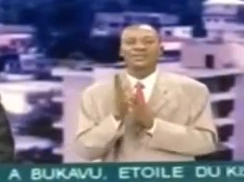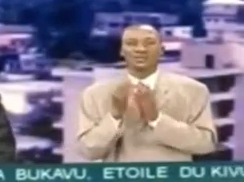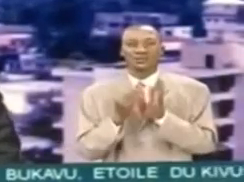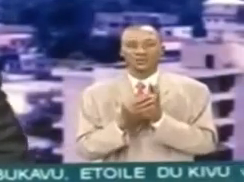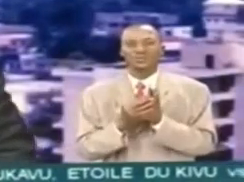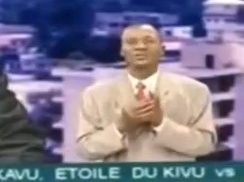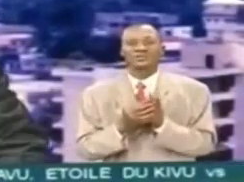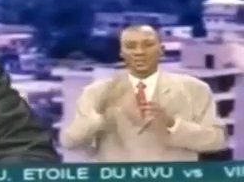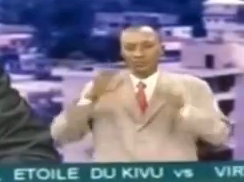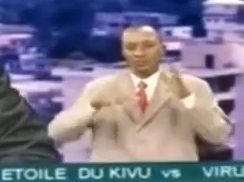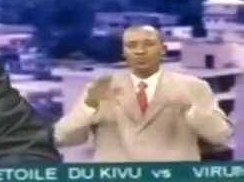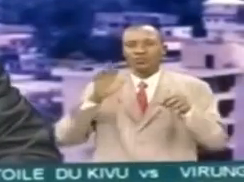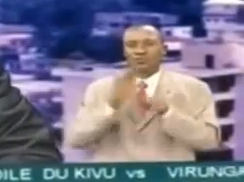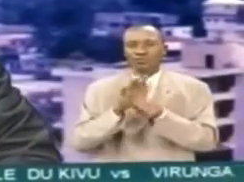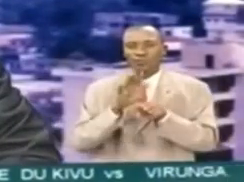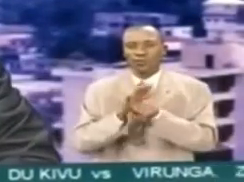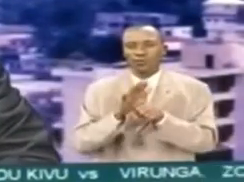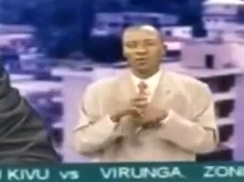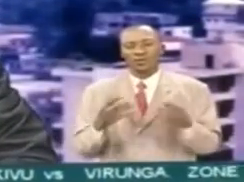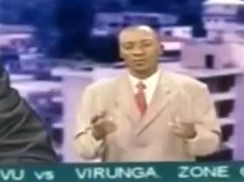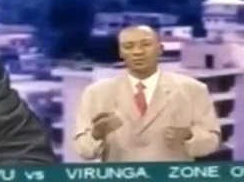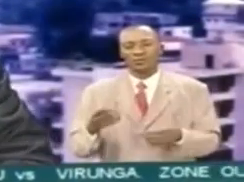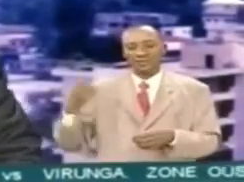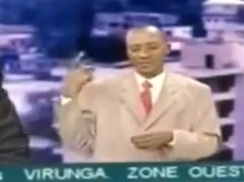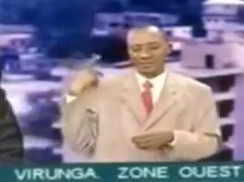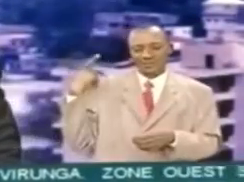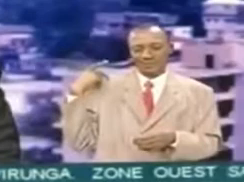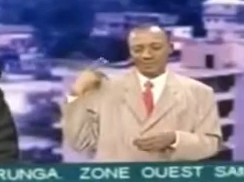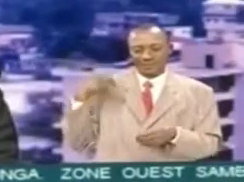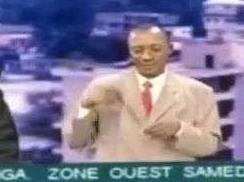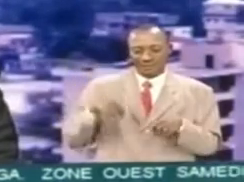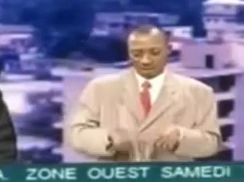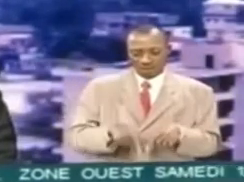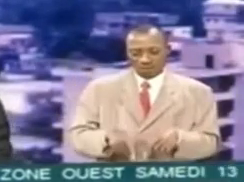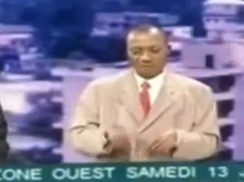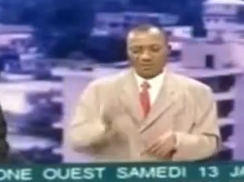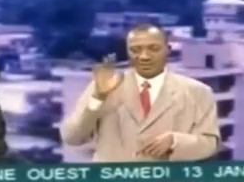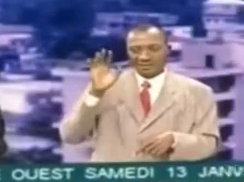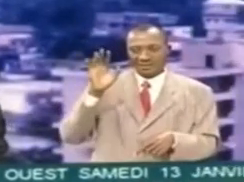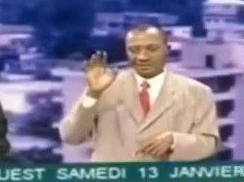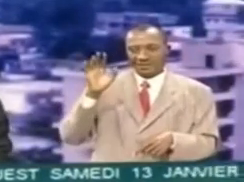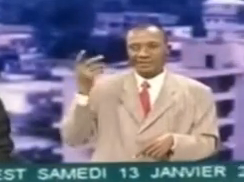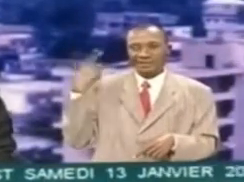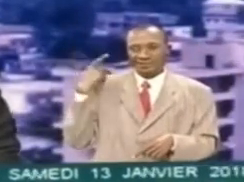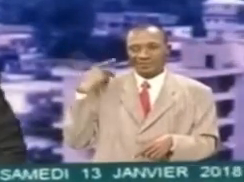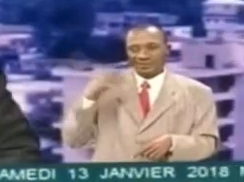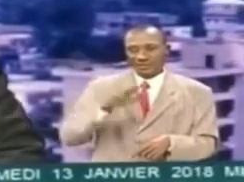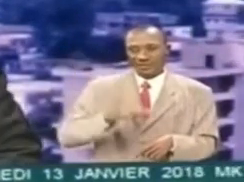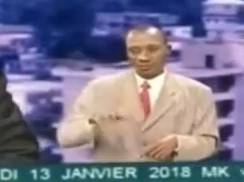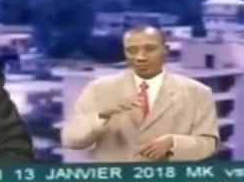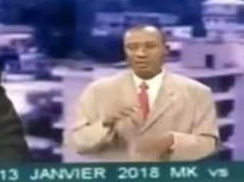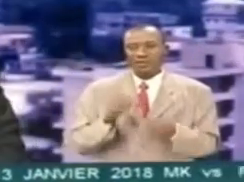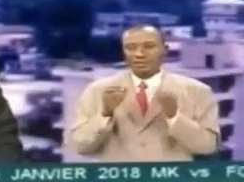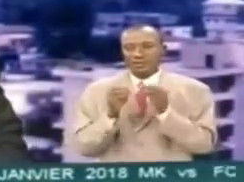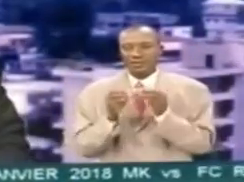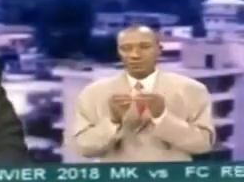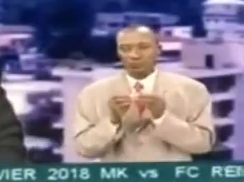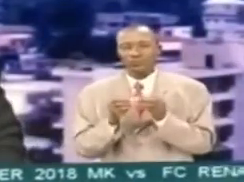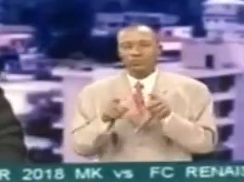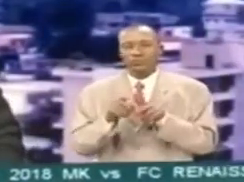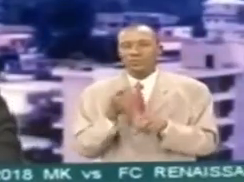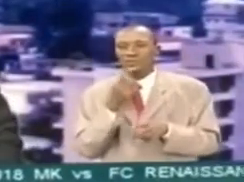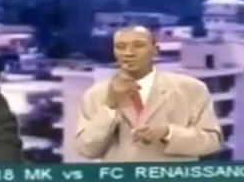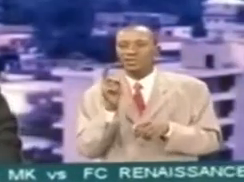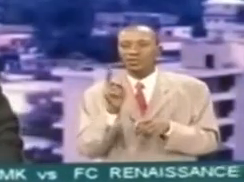les caucus des députés élus de Kinshasa se sont penchés sur la question avec des recommandations à formuler au gouvernement